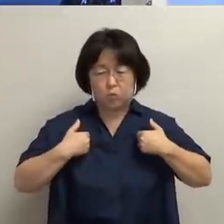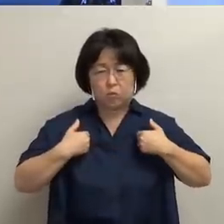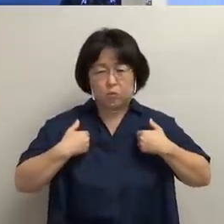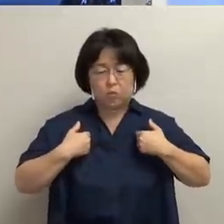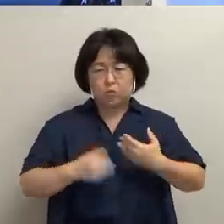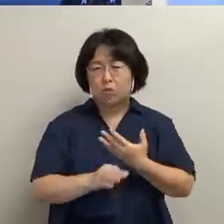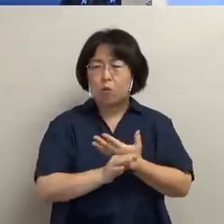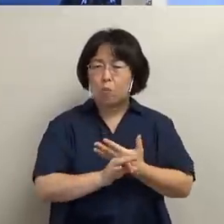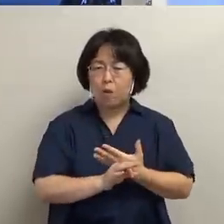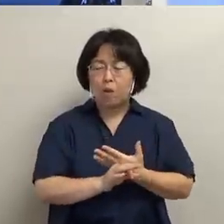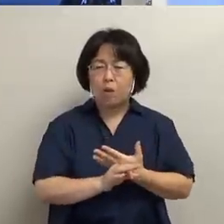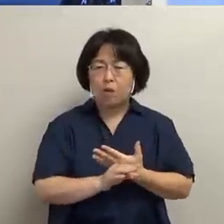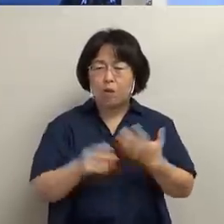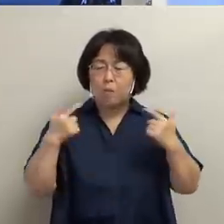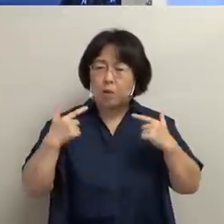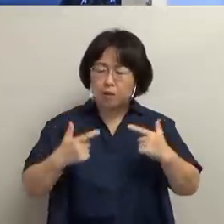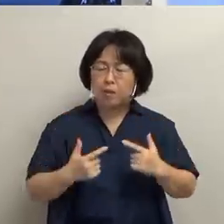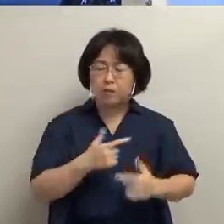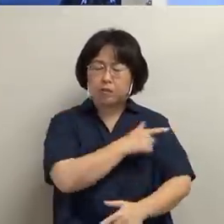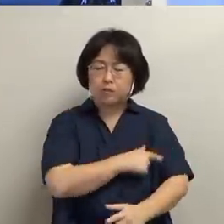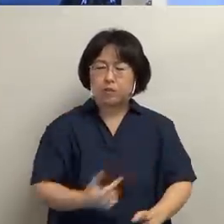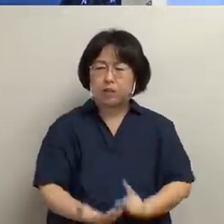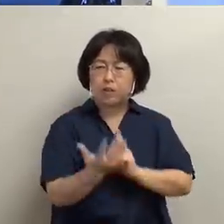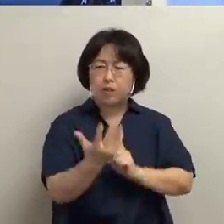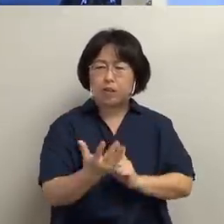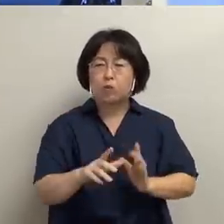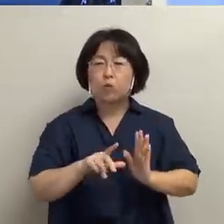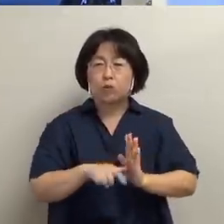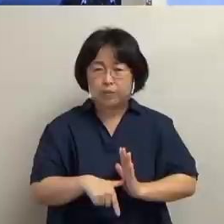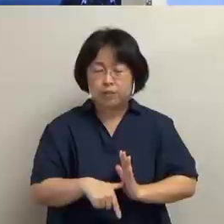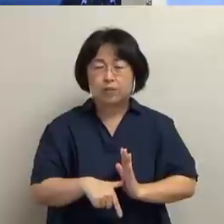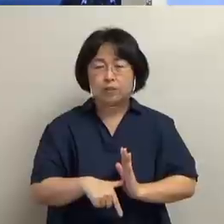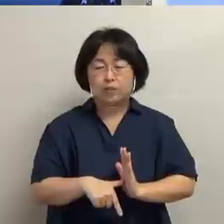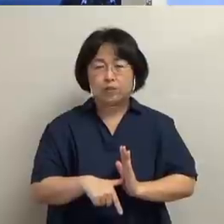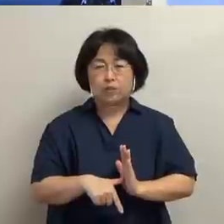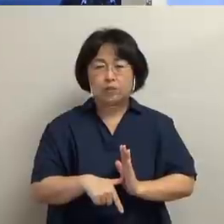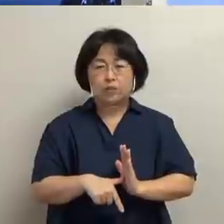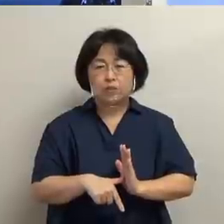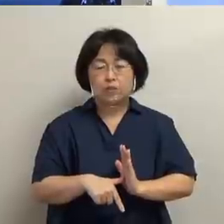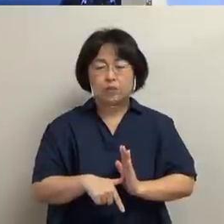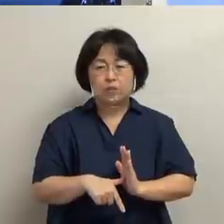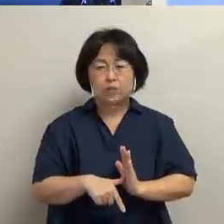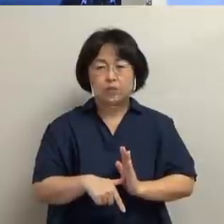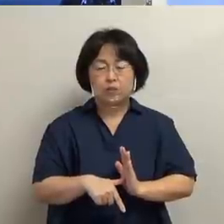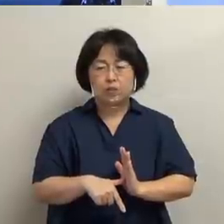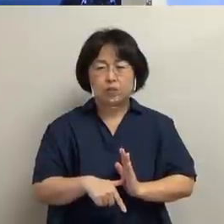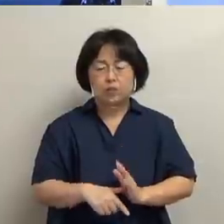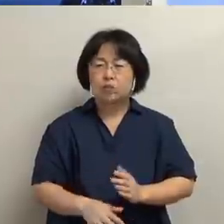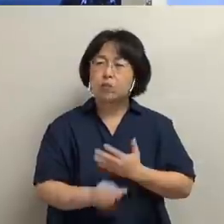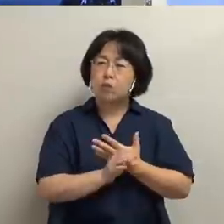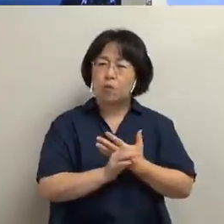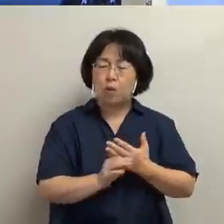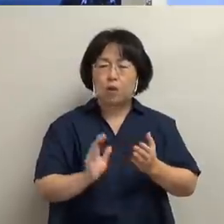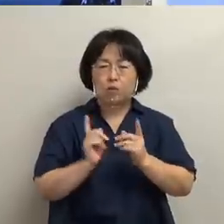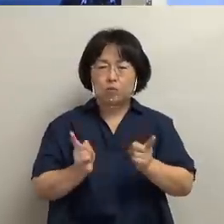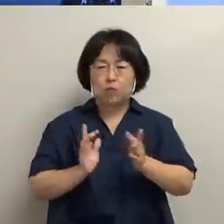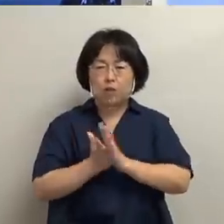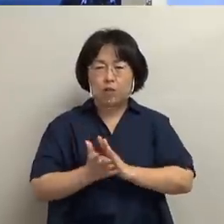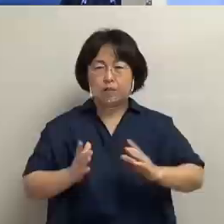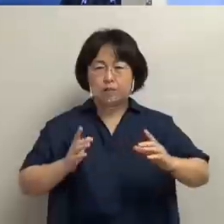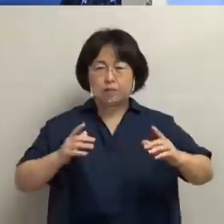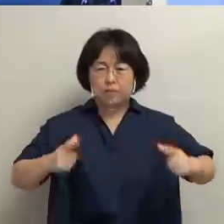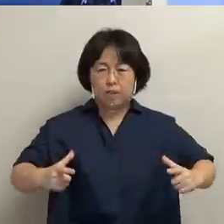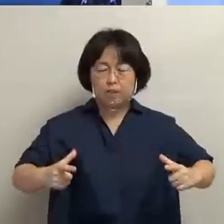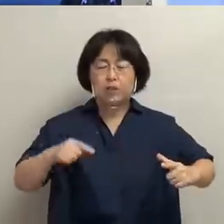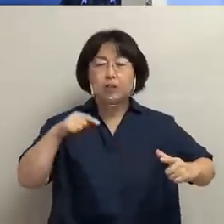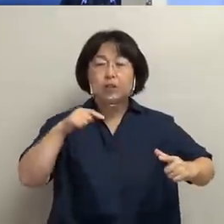て毎回の会見でほらの多く完成例えば県内でで